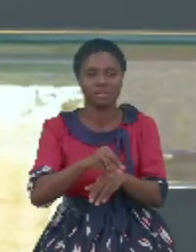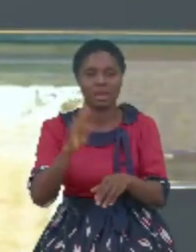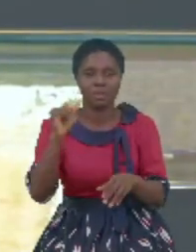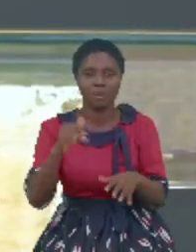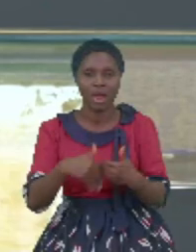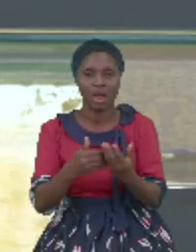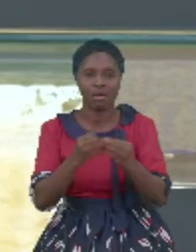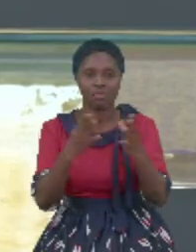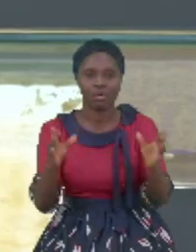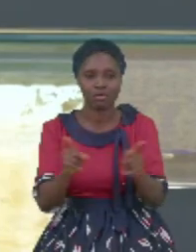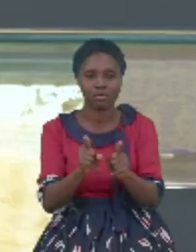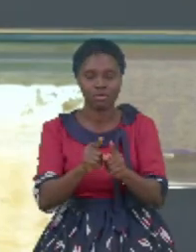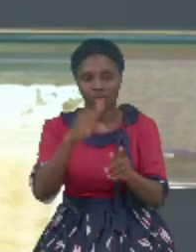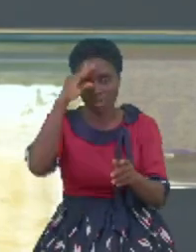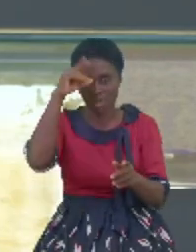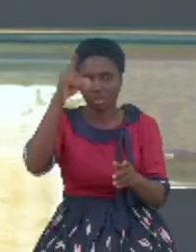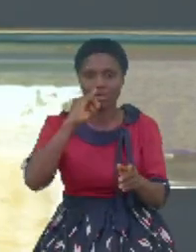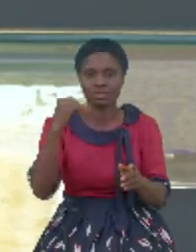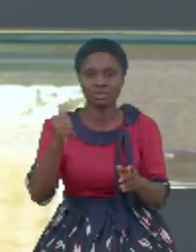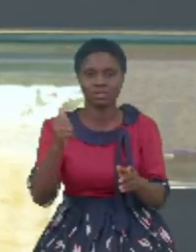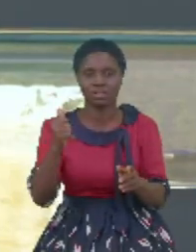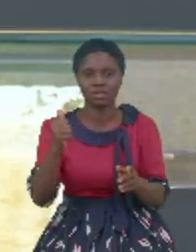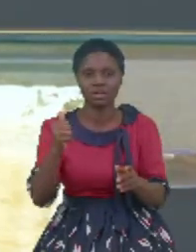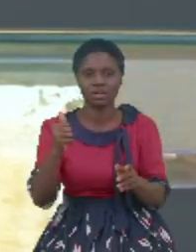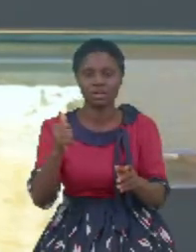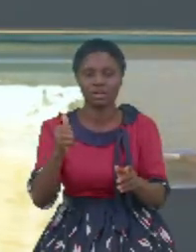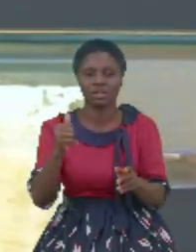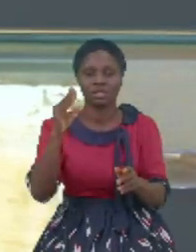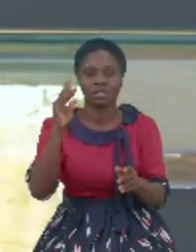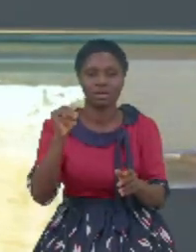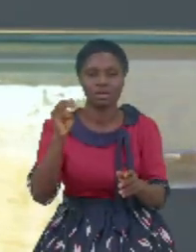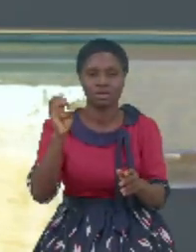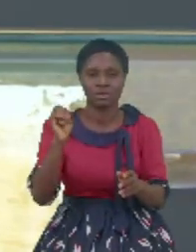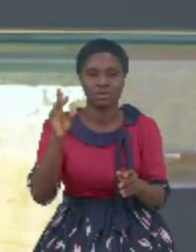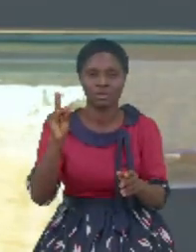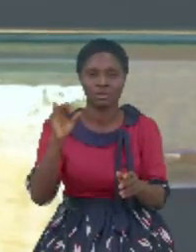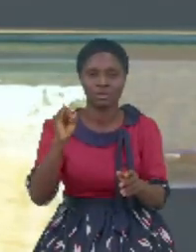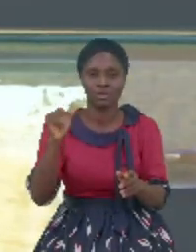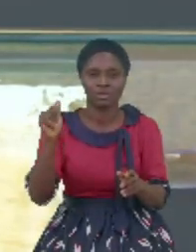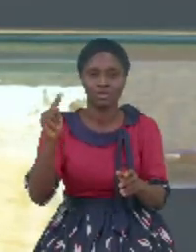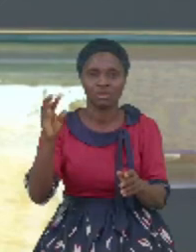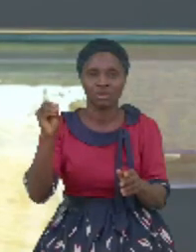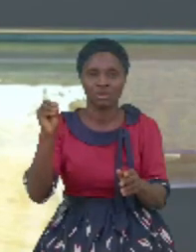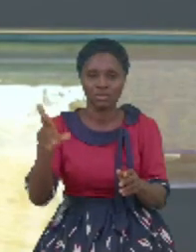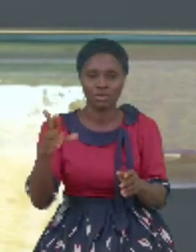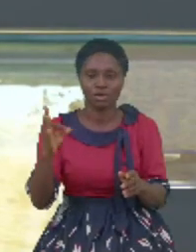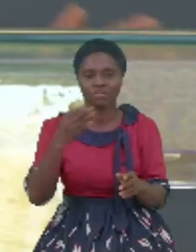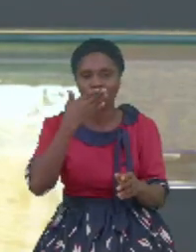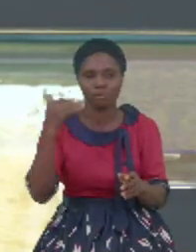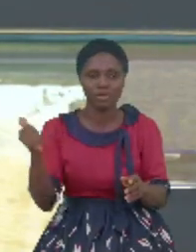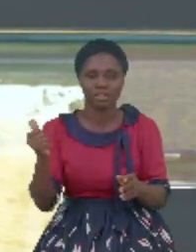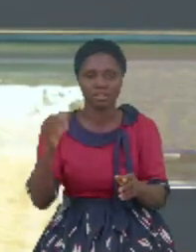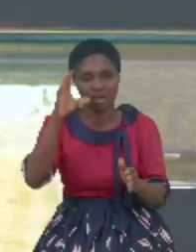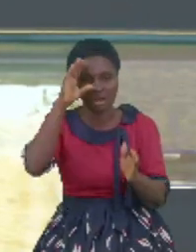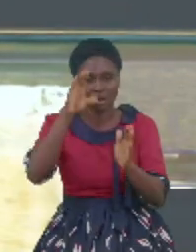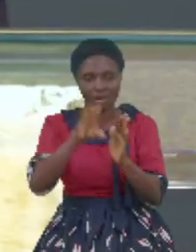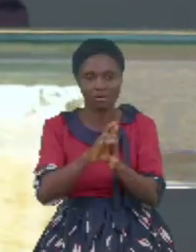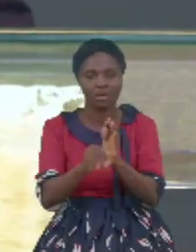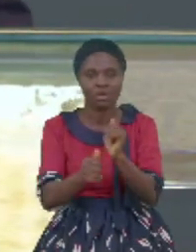est le médiateur d'une alliance plus excellente qui a été établie sur de meilleures